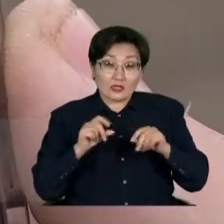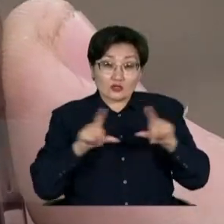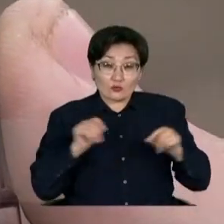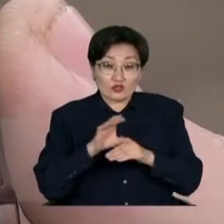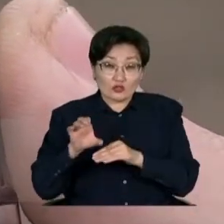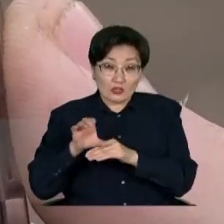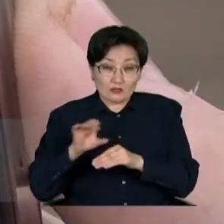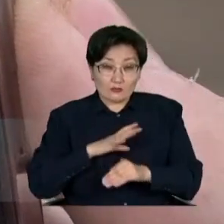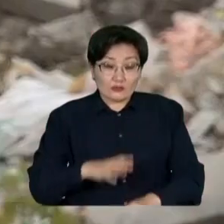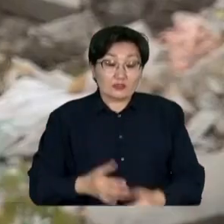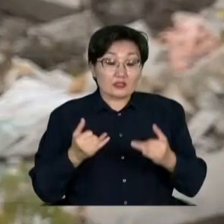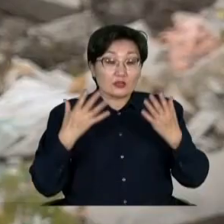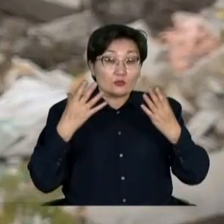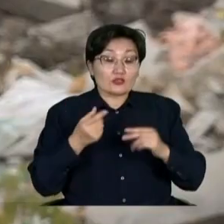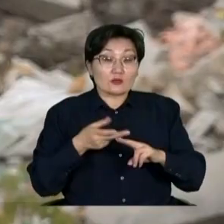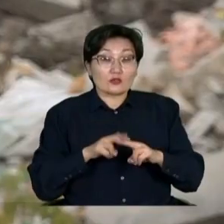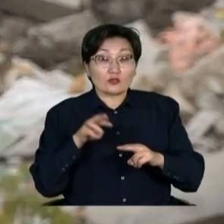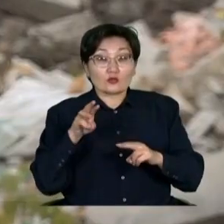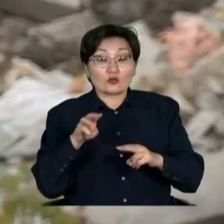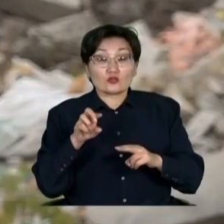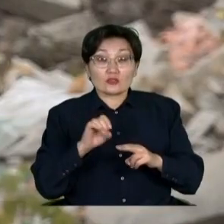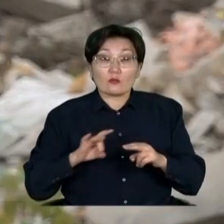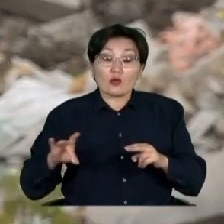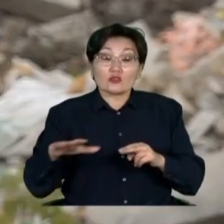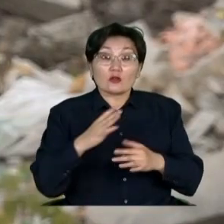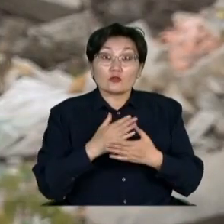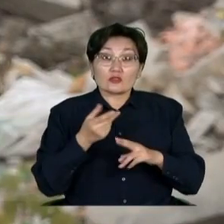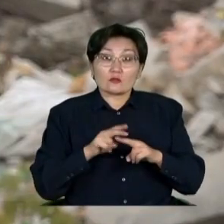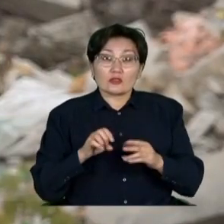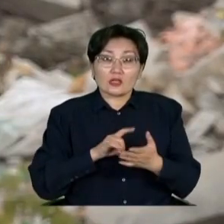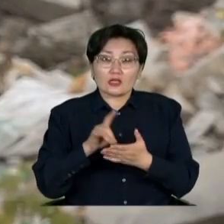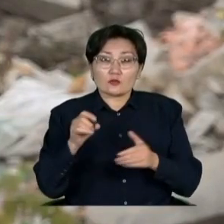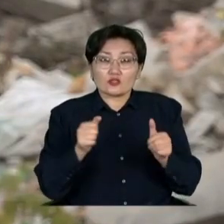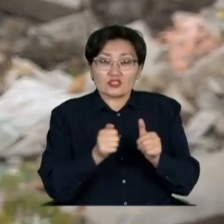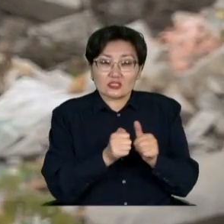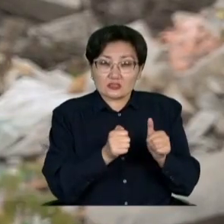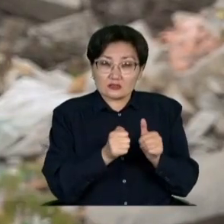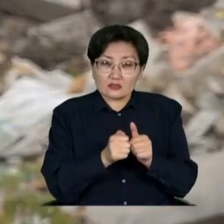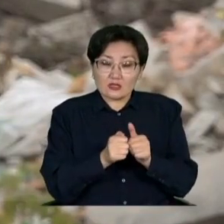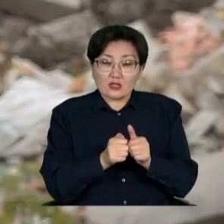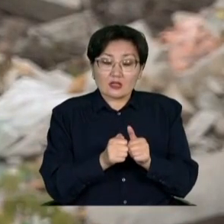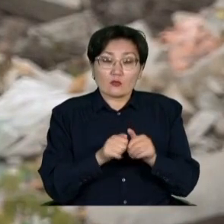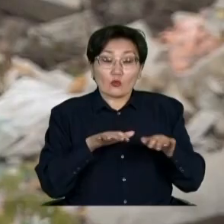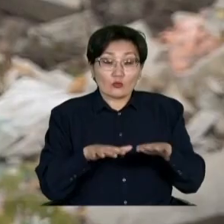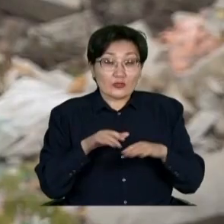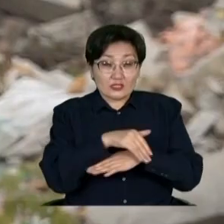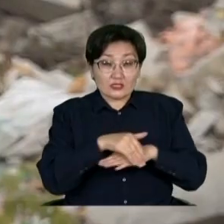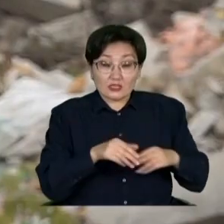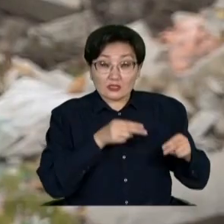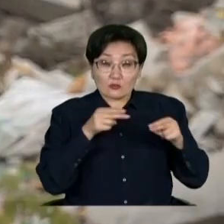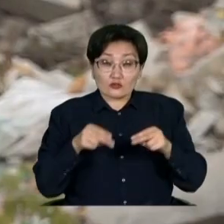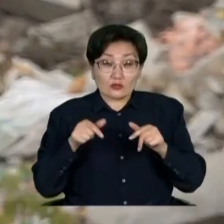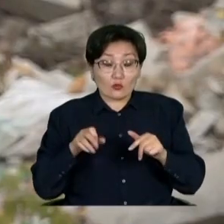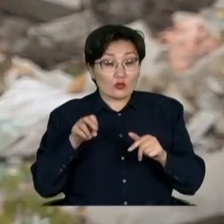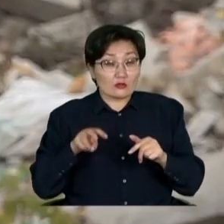органдарға жолдады. Қазіргі таңда біз осы Түрксіб ауданында орналасқан осы аэропорттың жанында локацияға келген болатынбыз. Осы жерде бізде